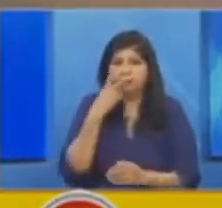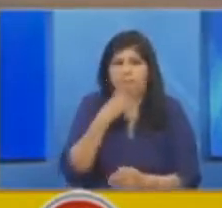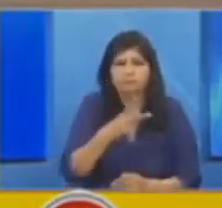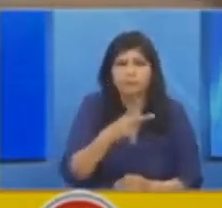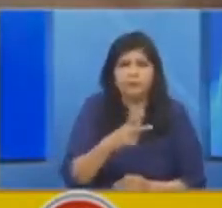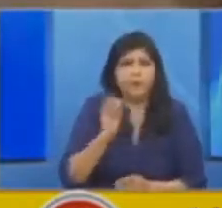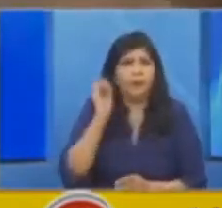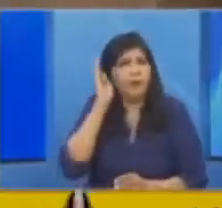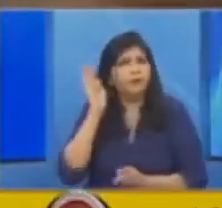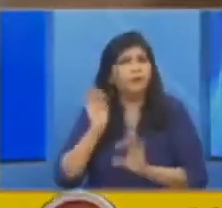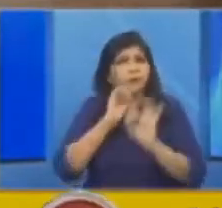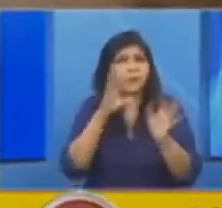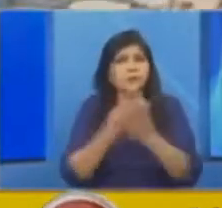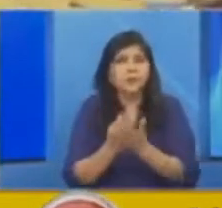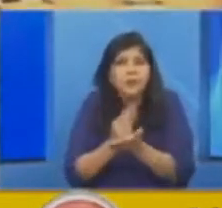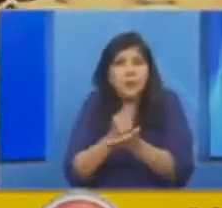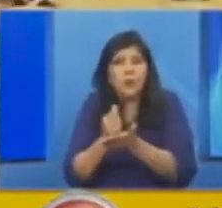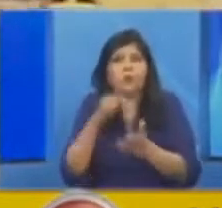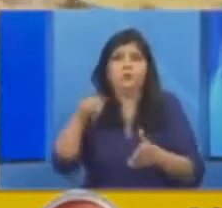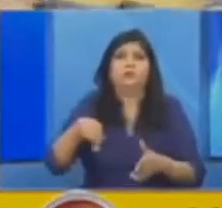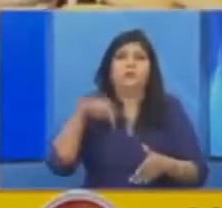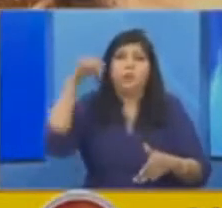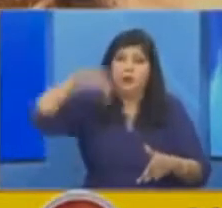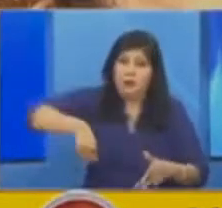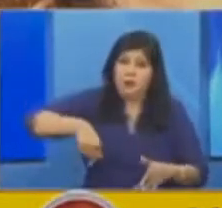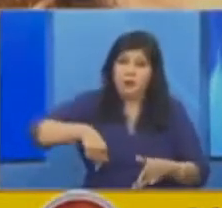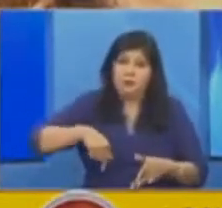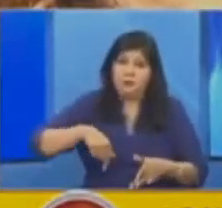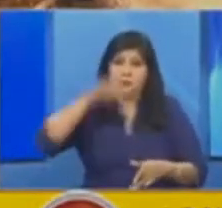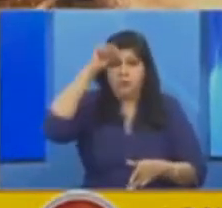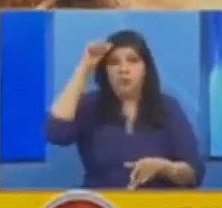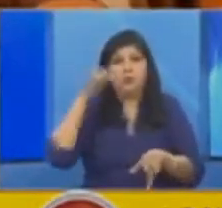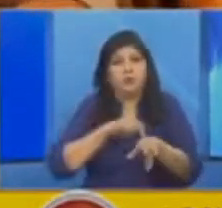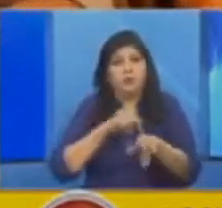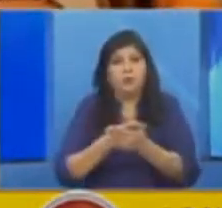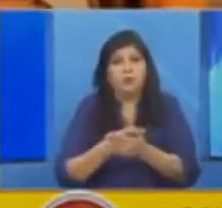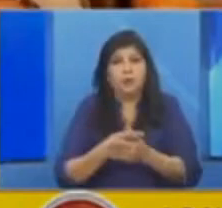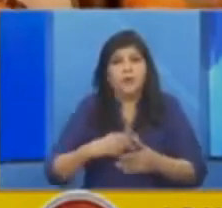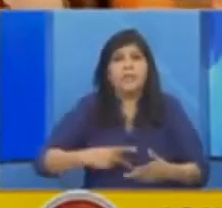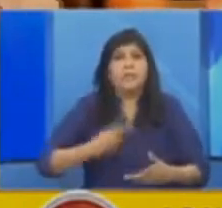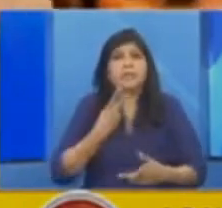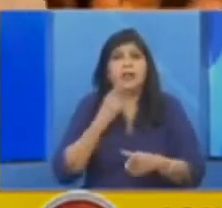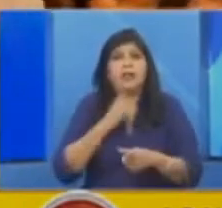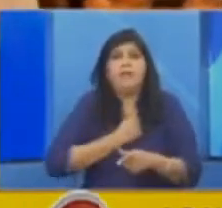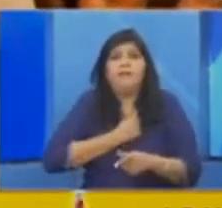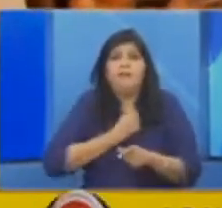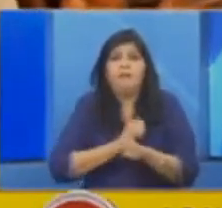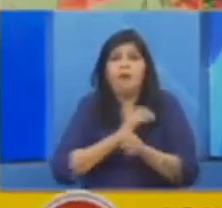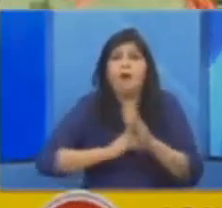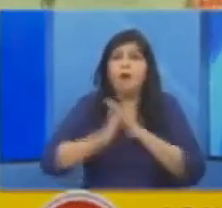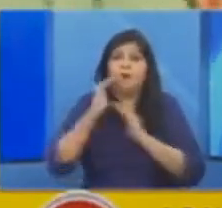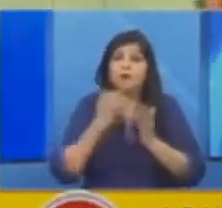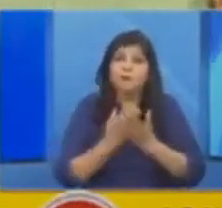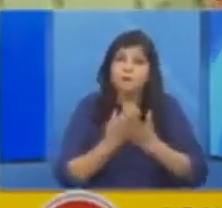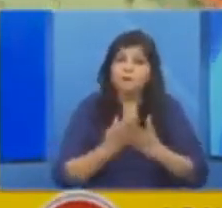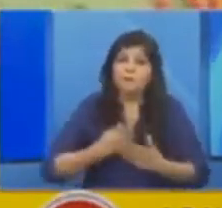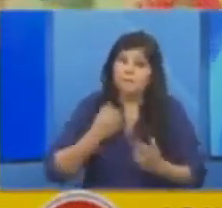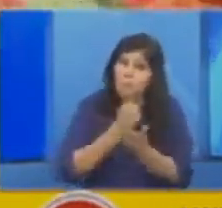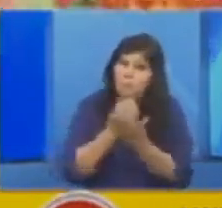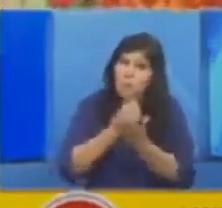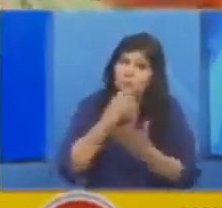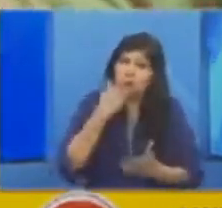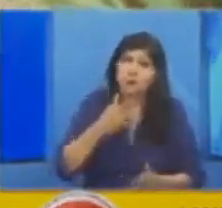का एक प्रयास है आज जब हम देश को आत्म निर्भर बनाने का प्रयास कर रहे हैं तो हमें